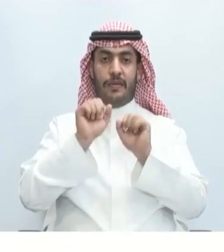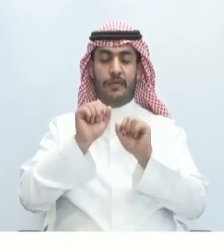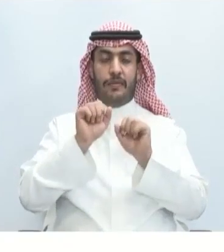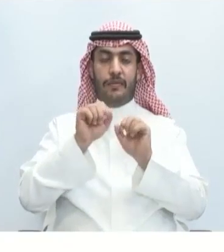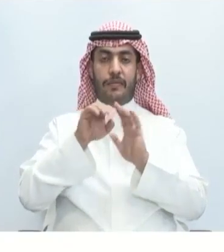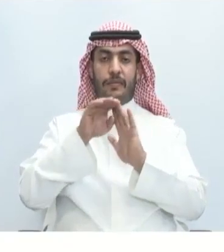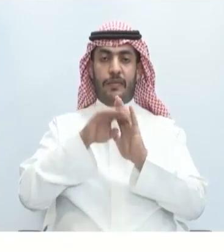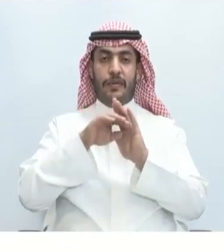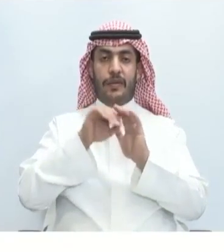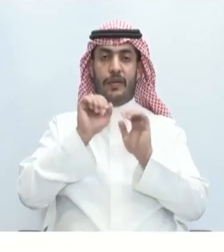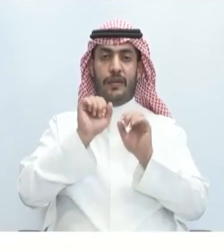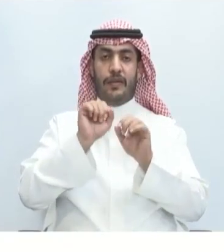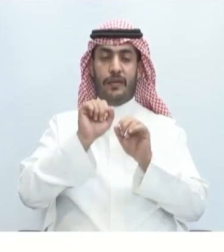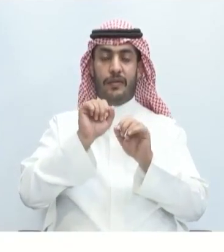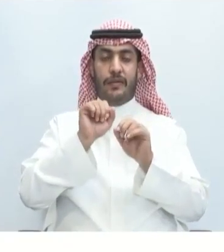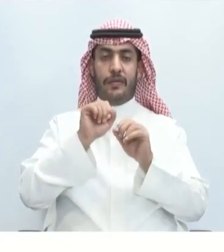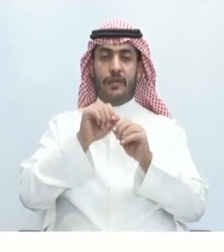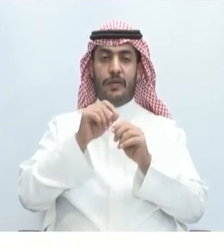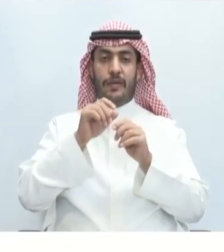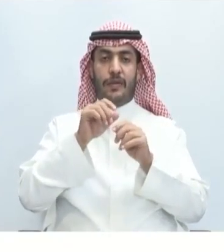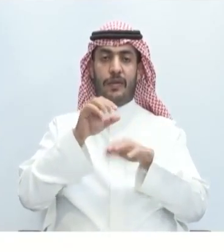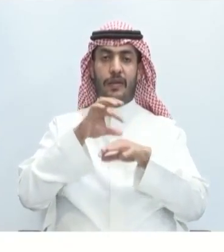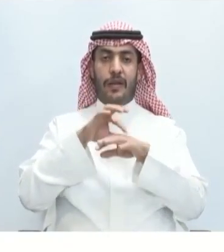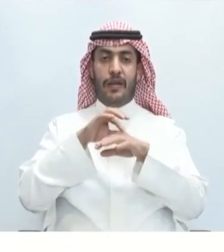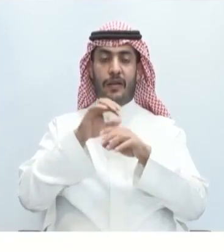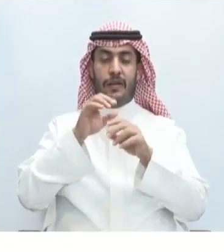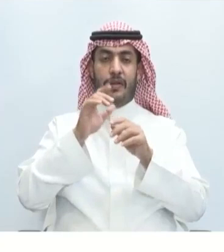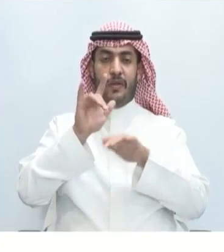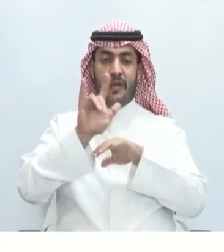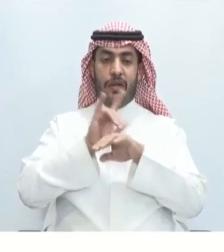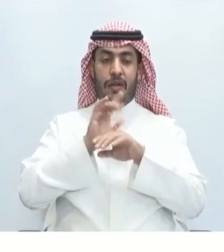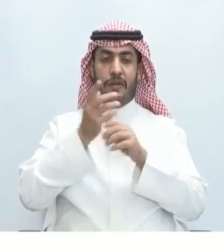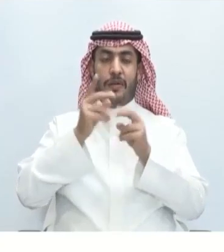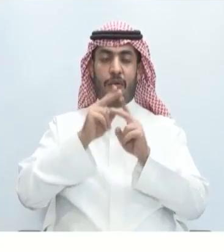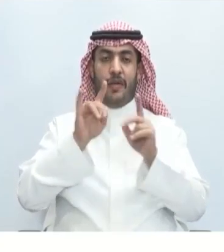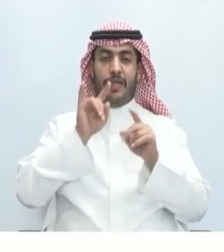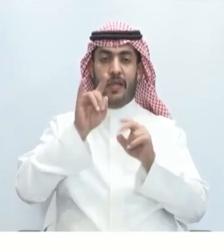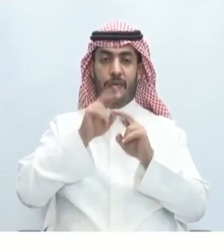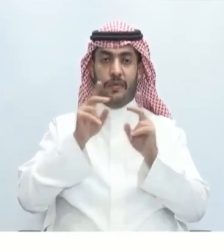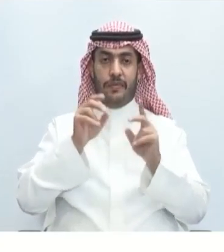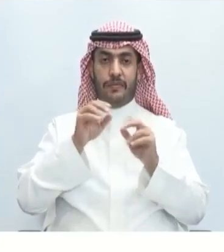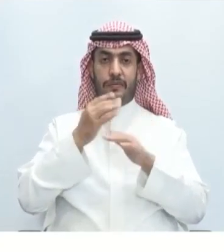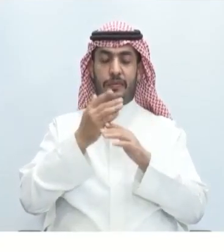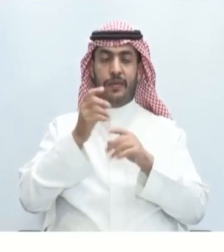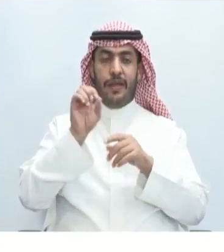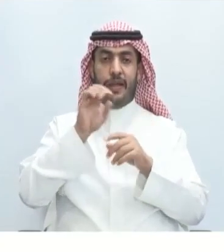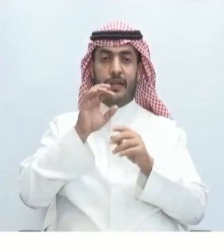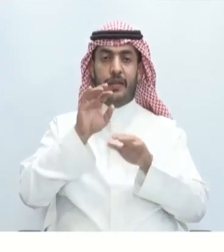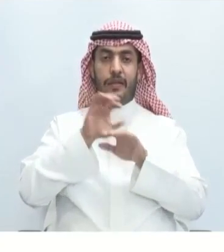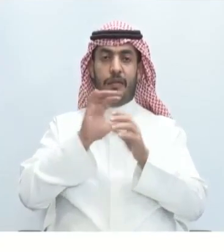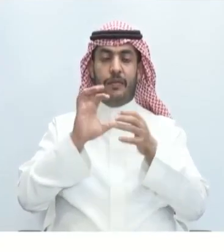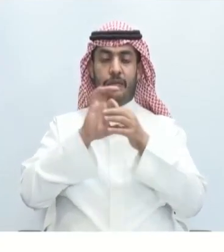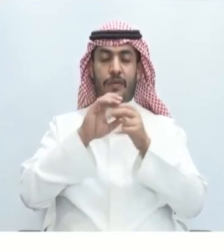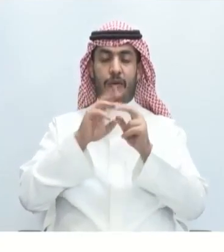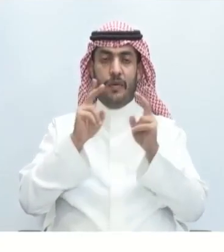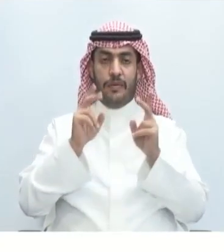ايضا في عدد الركاب او لكل او انواع الطائره عفوا وعدد الركاب بالتاكيد هو مرتبط